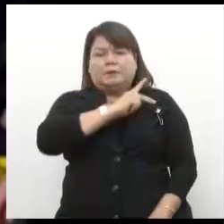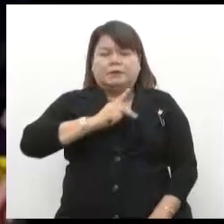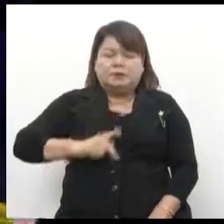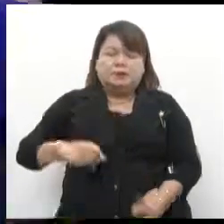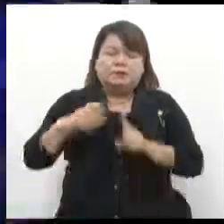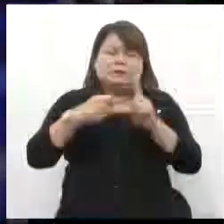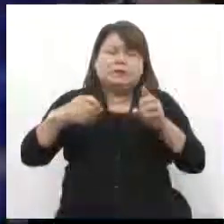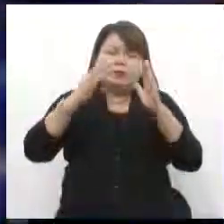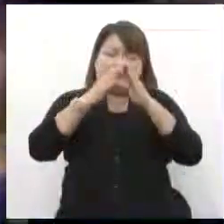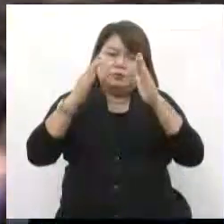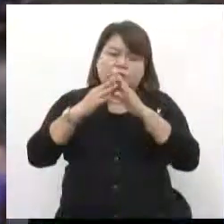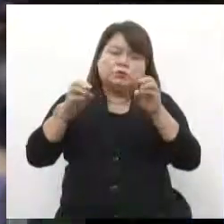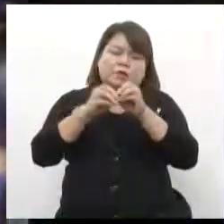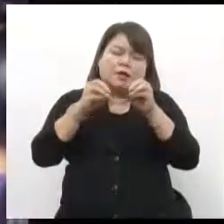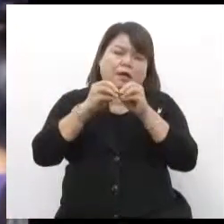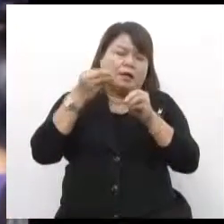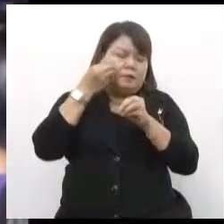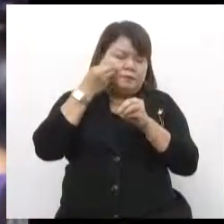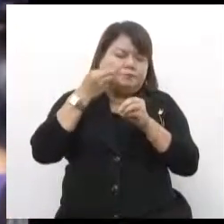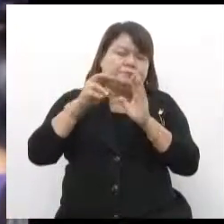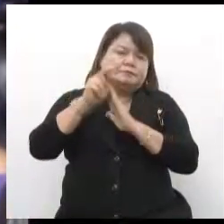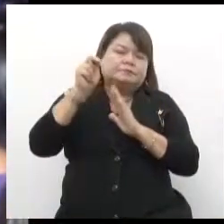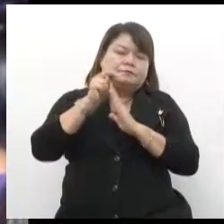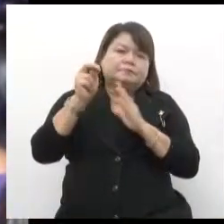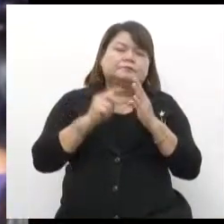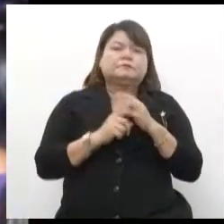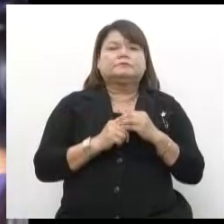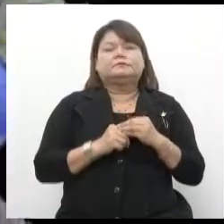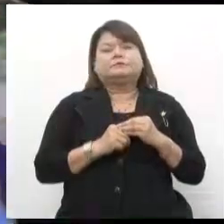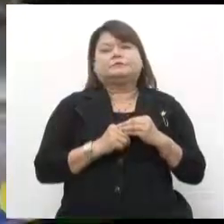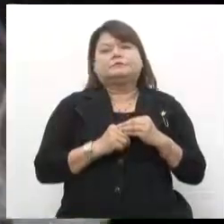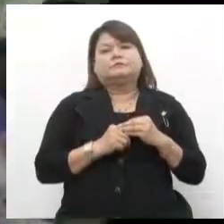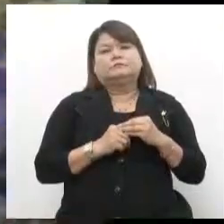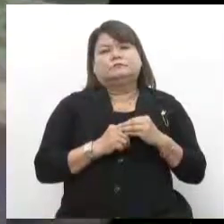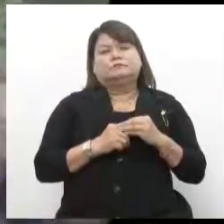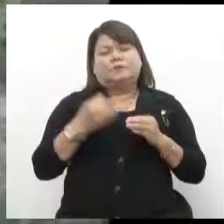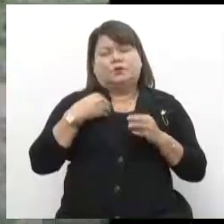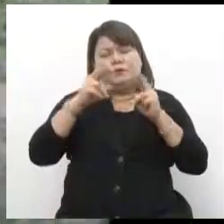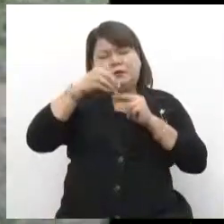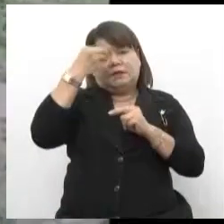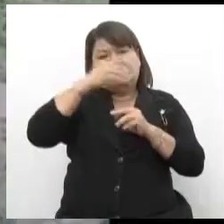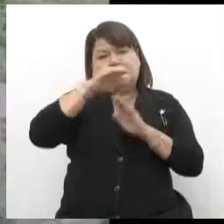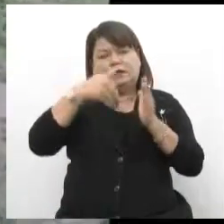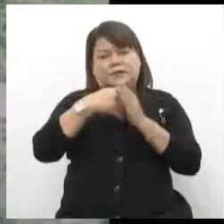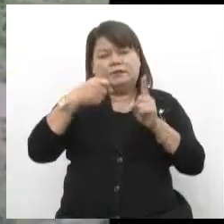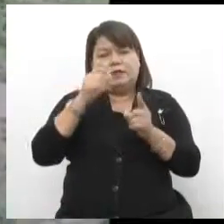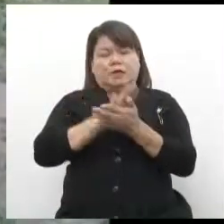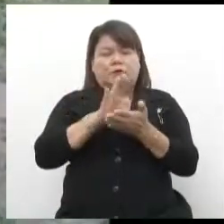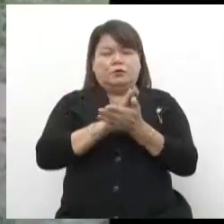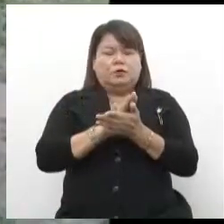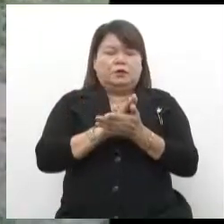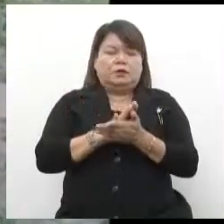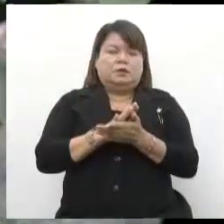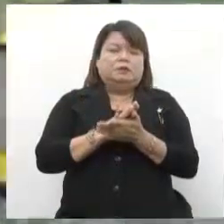านวนาภัยตำบลน้ำม่วบอำเภอเวียงสาจังหวัดน่านโดยทีมวิทยาจากโรงเรียนปูทะเลมหาวิท